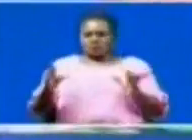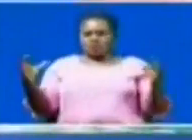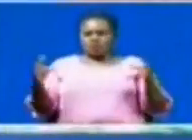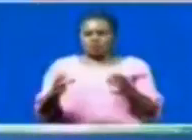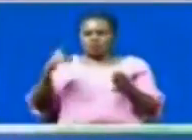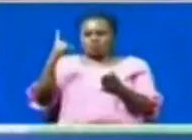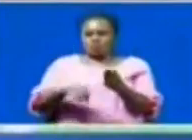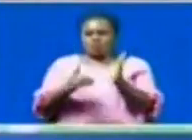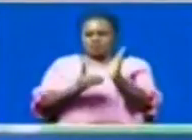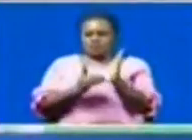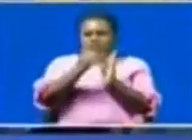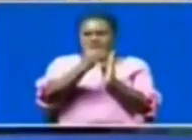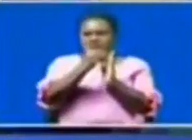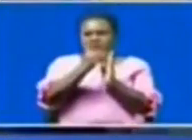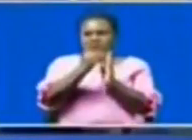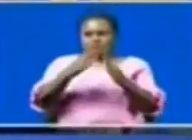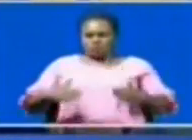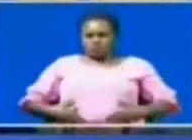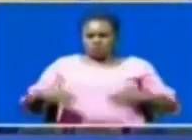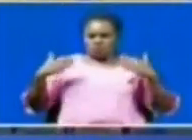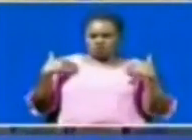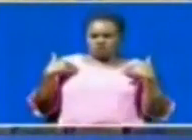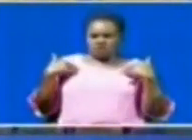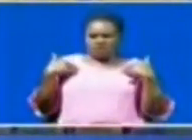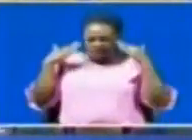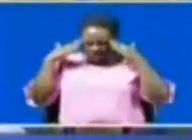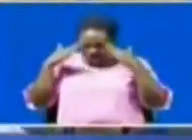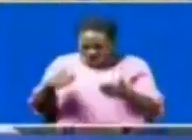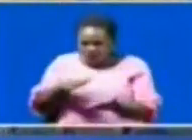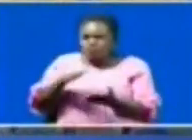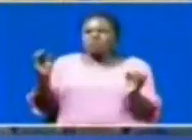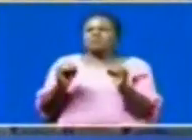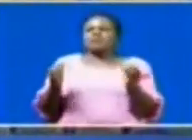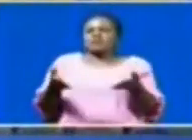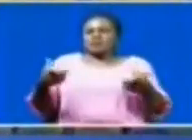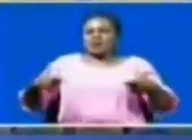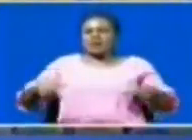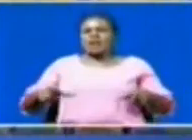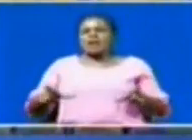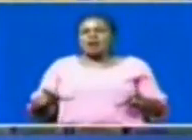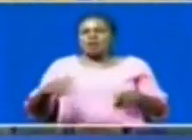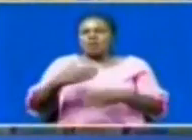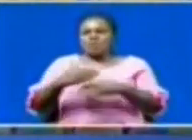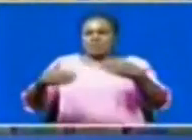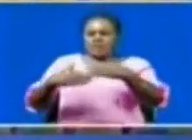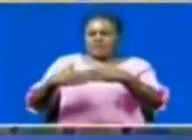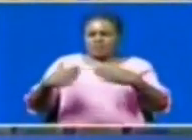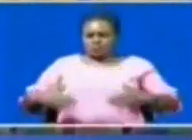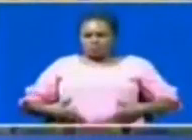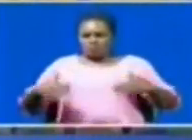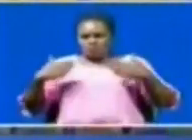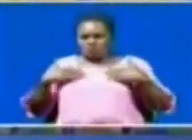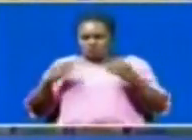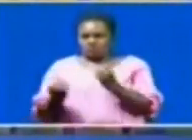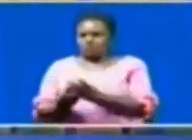is development of the muscles. The child doesn't have to strain so much. Here we allow them to build their muscles. Their muscles